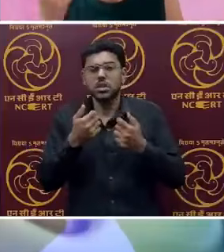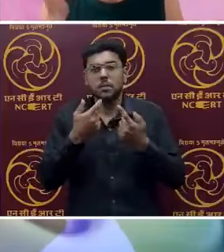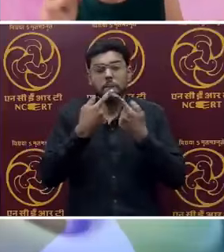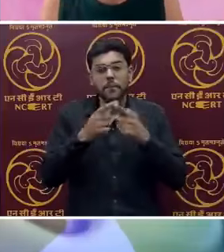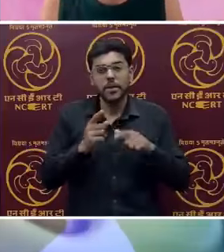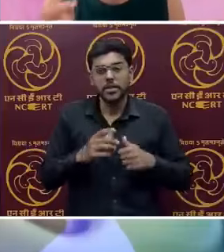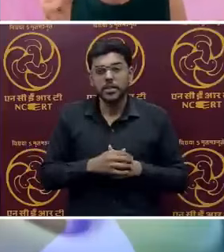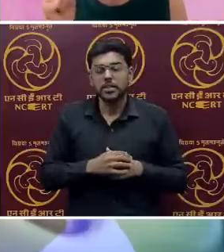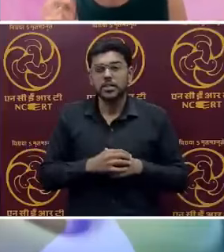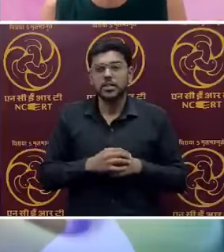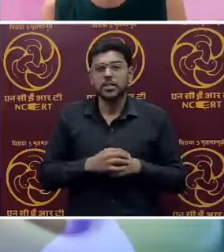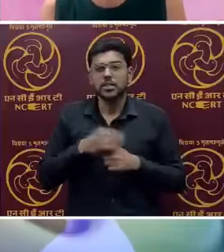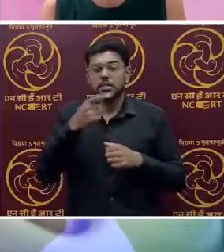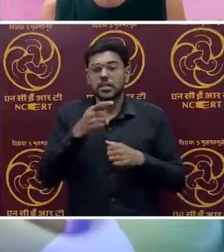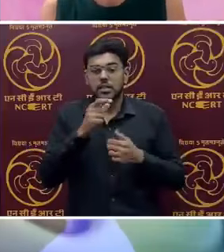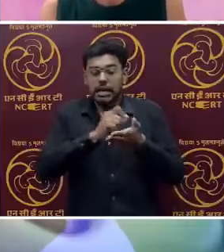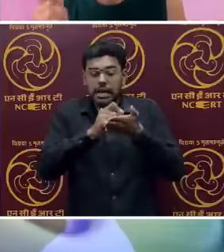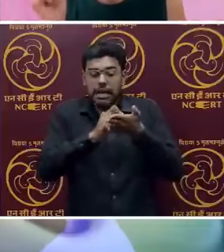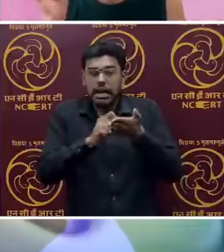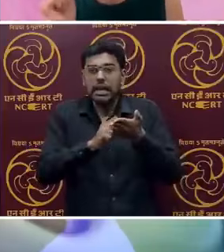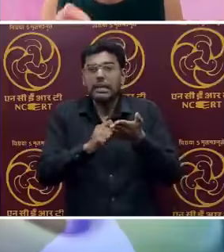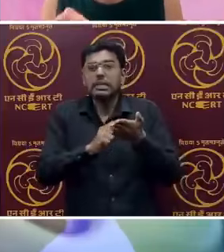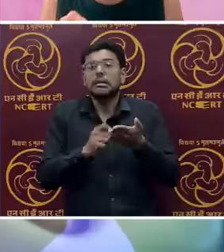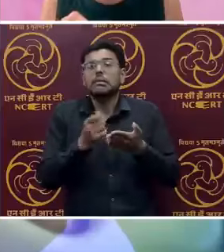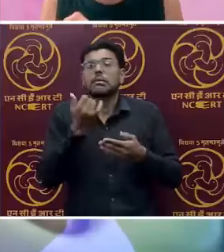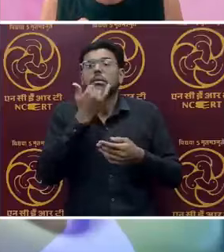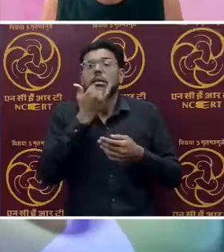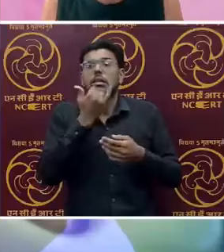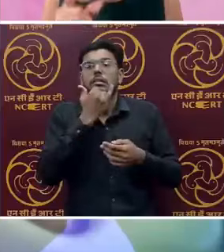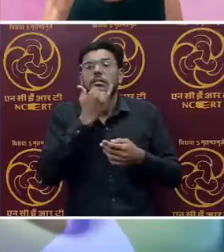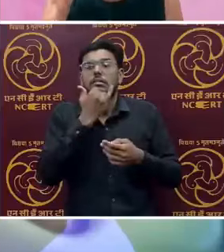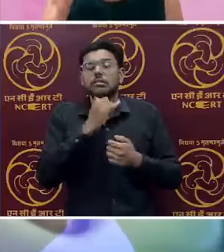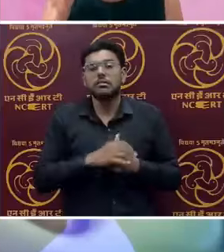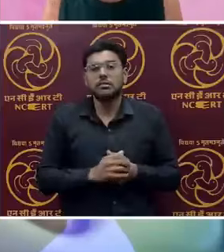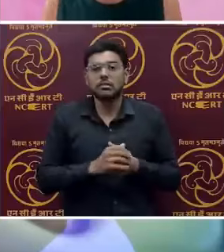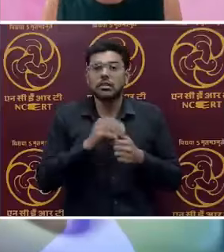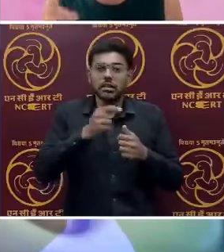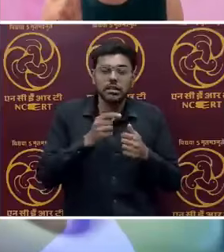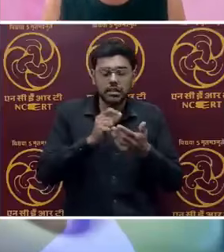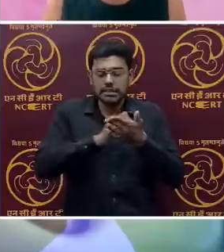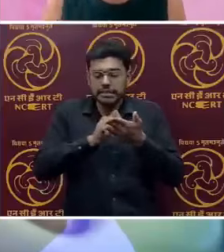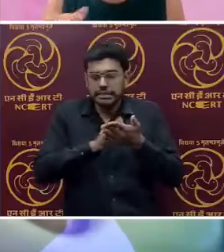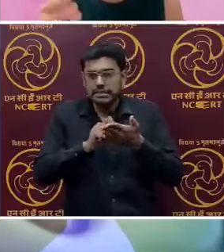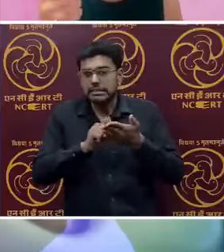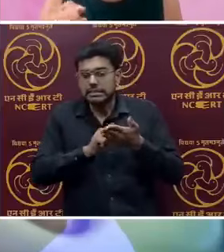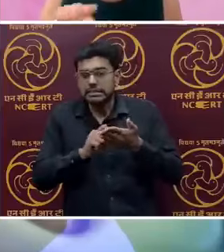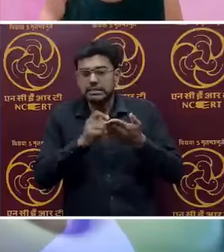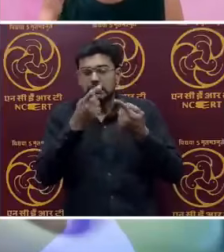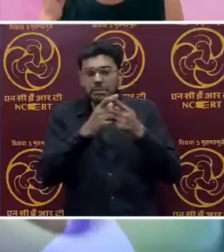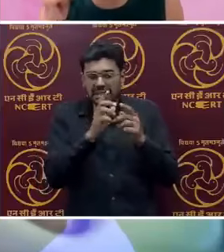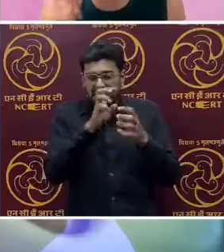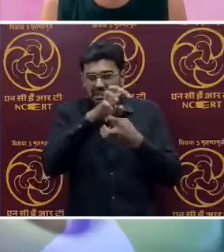will struggle with writing. Yeah. Not then. They will struggle. लिखेगा, but it is painful for